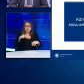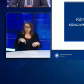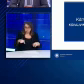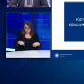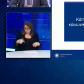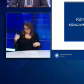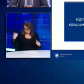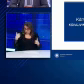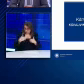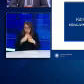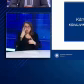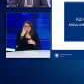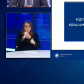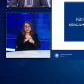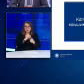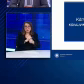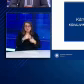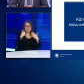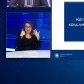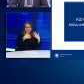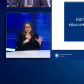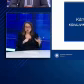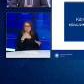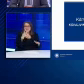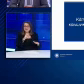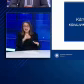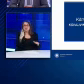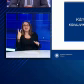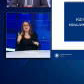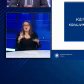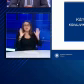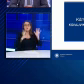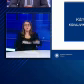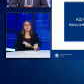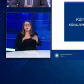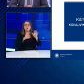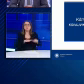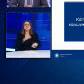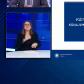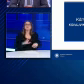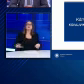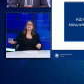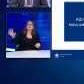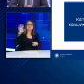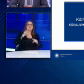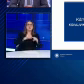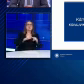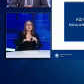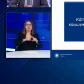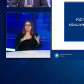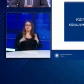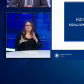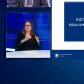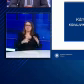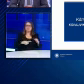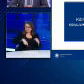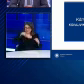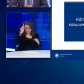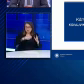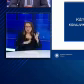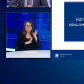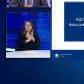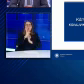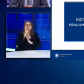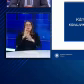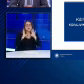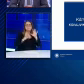πορείες διαμαρτυρίας στην επικράτεια, περίπου 12 την ημέρα. Όλα αυτά συμβάλλουν στην κατάσταση που αντιμετωπίζουμε σήμερα.